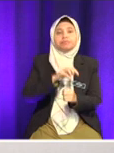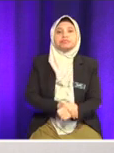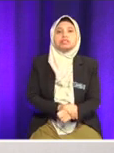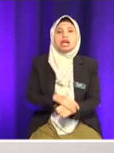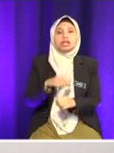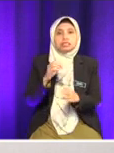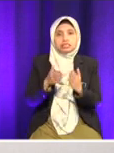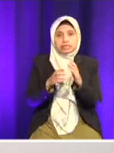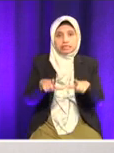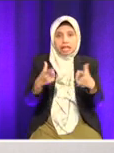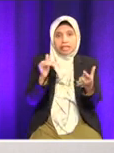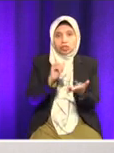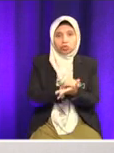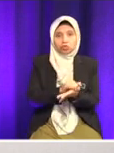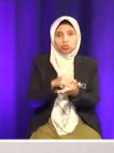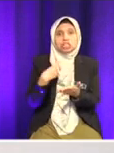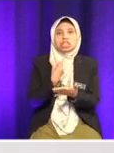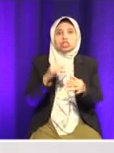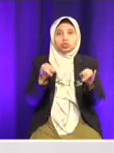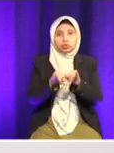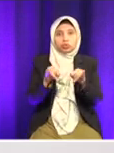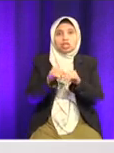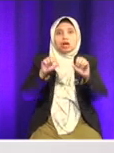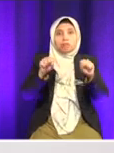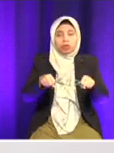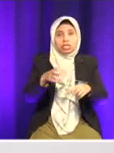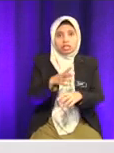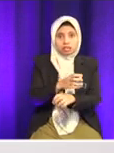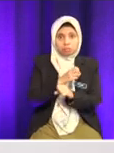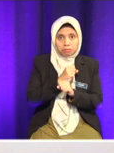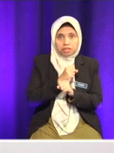selain daripada itu kita juga Boleh dapatkan